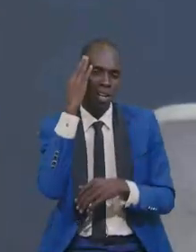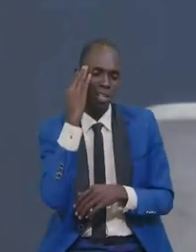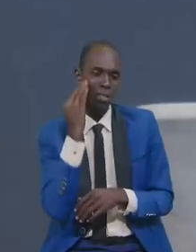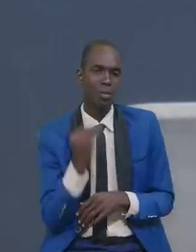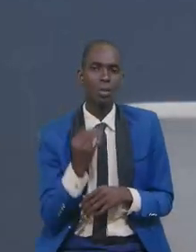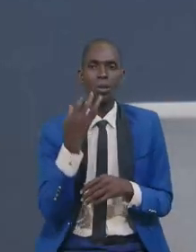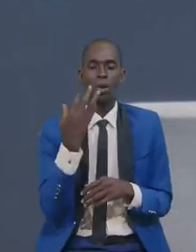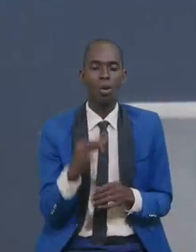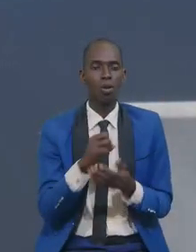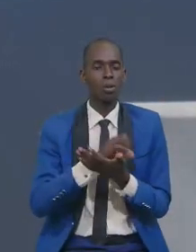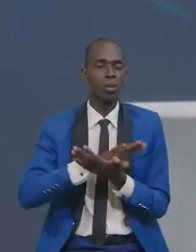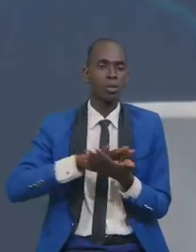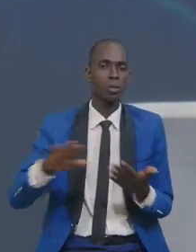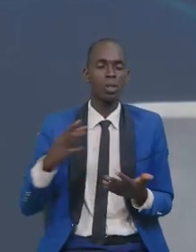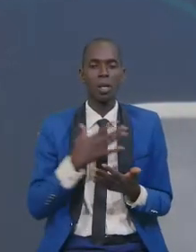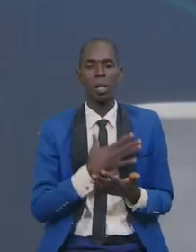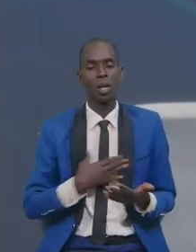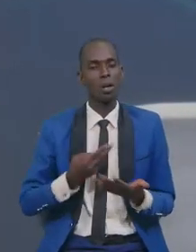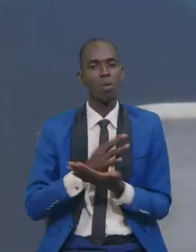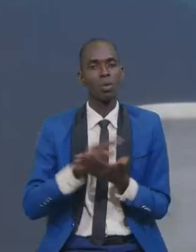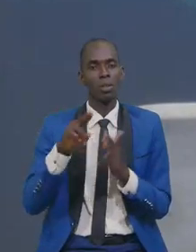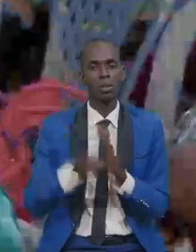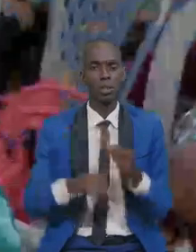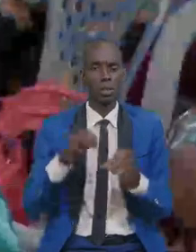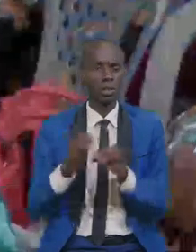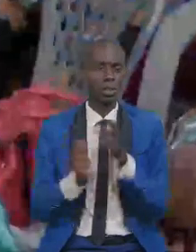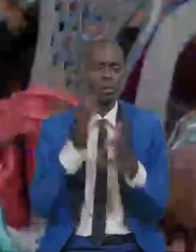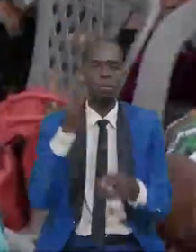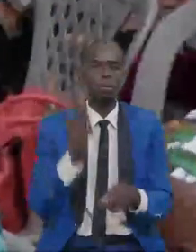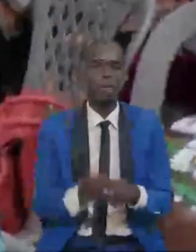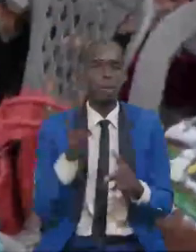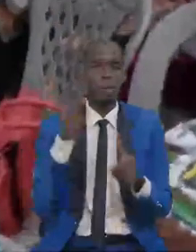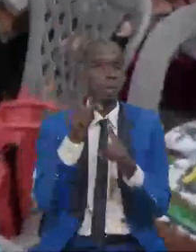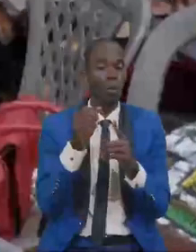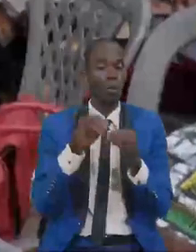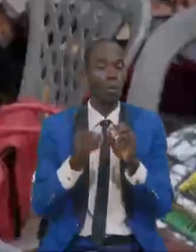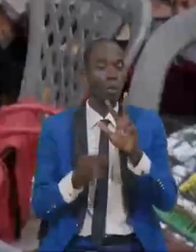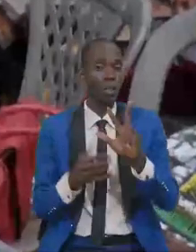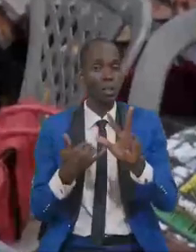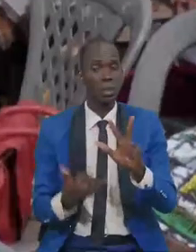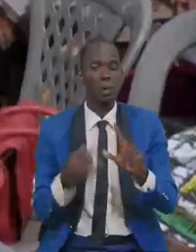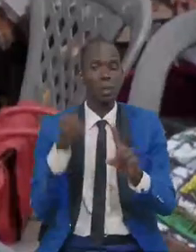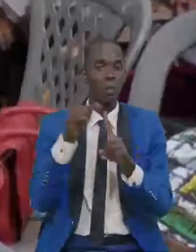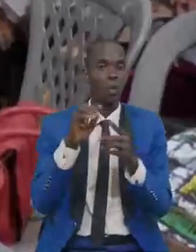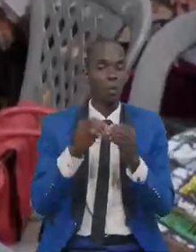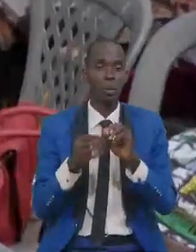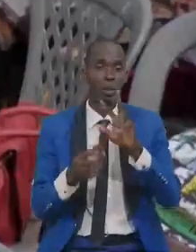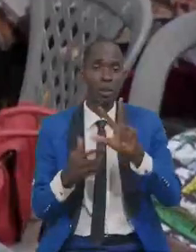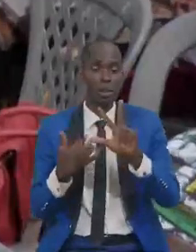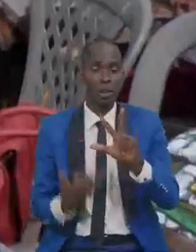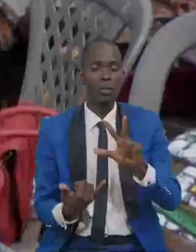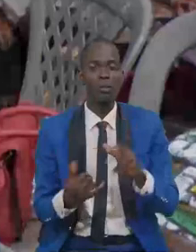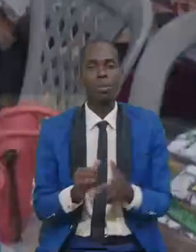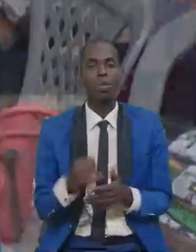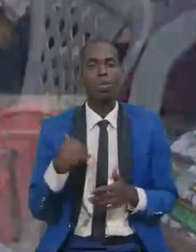expérience inoubliable de sanctification et de sainteté au nom de Jésus. Troisième point maintenant.